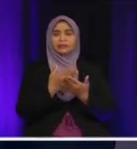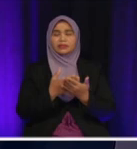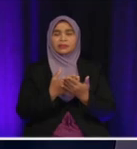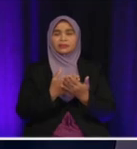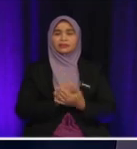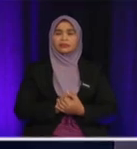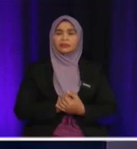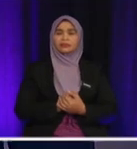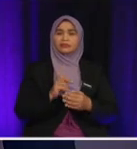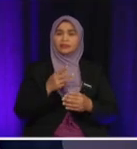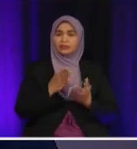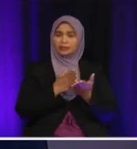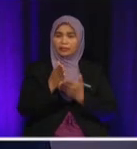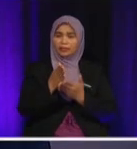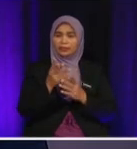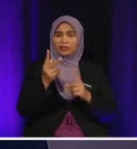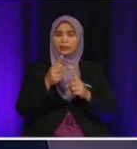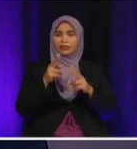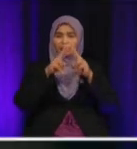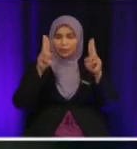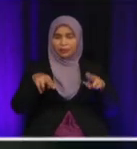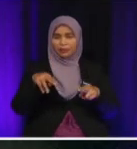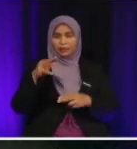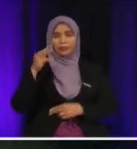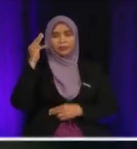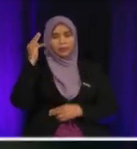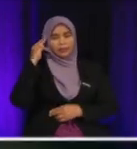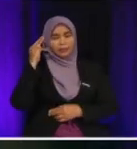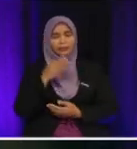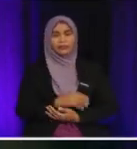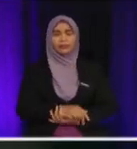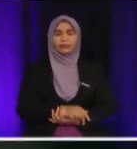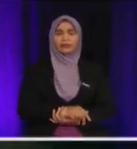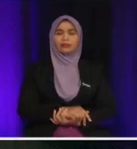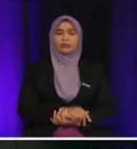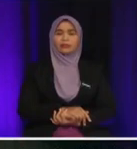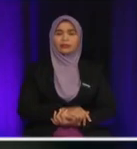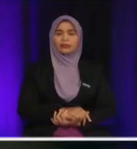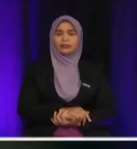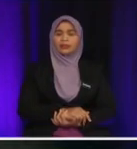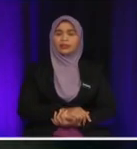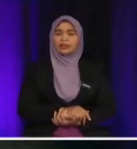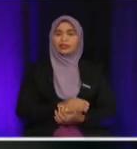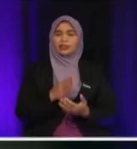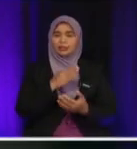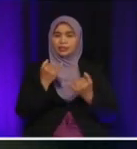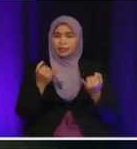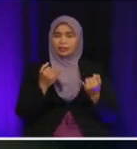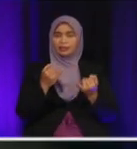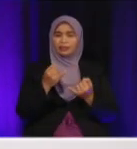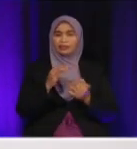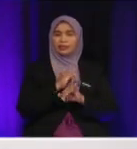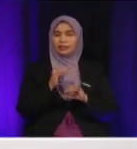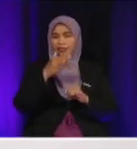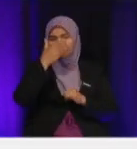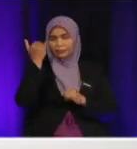kita teruskan kepada uji minda. Okay. Iman, Hakim, Hakimi, Daniel dan Fitri, jangan lupa bersedia. Begitu